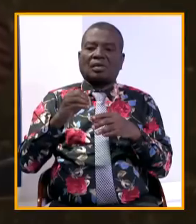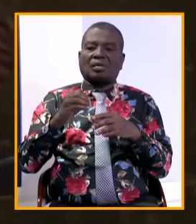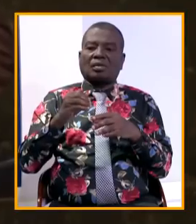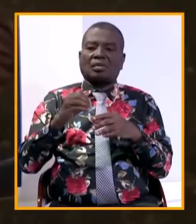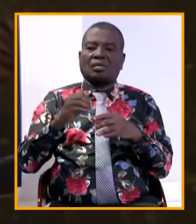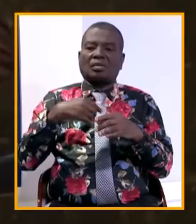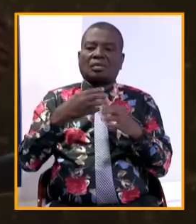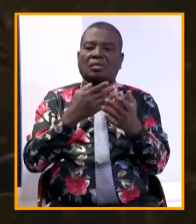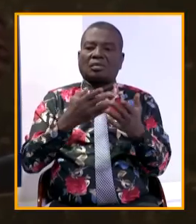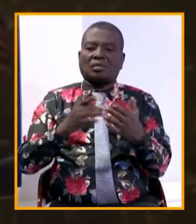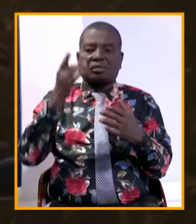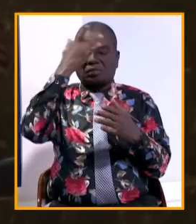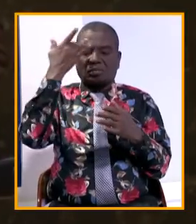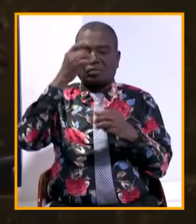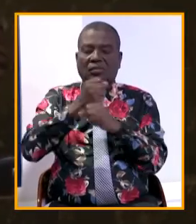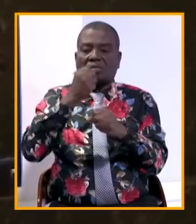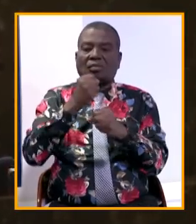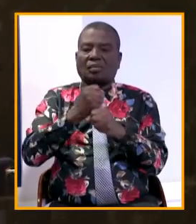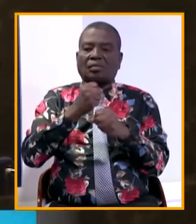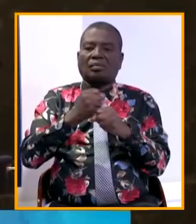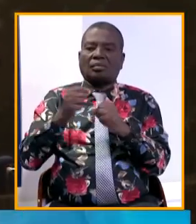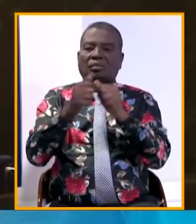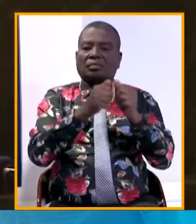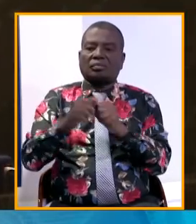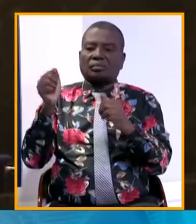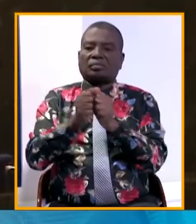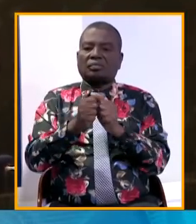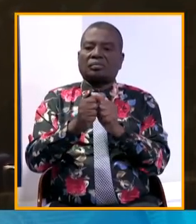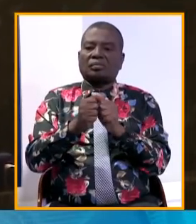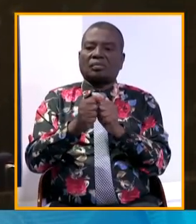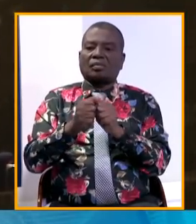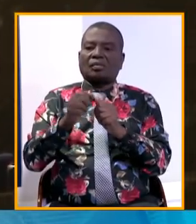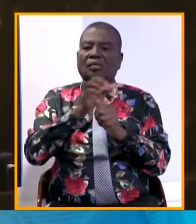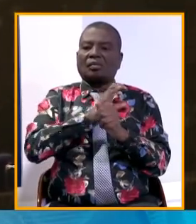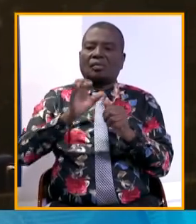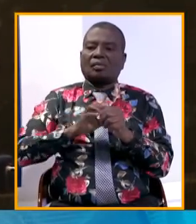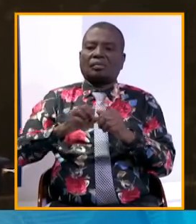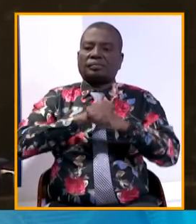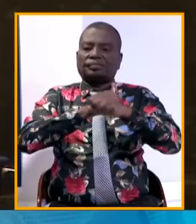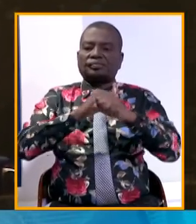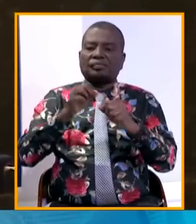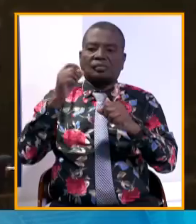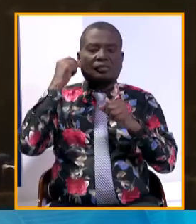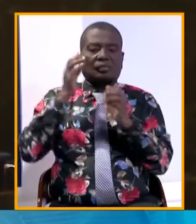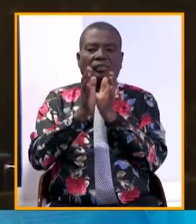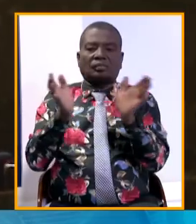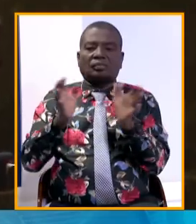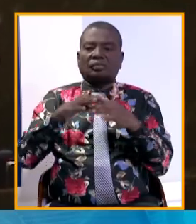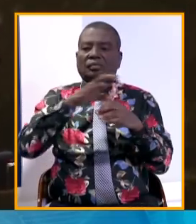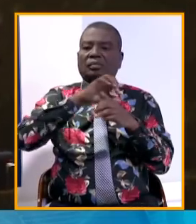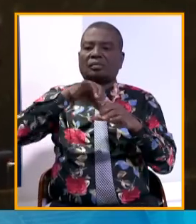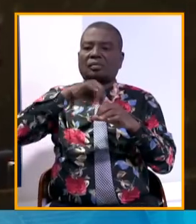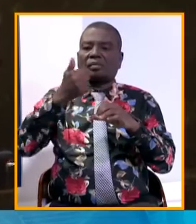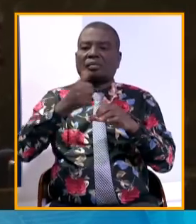Alors, j'entends, en ce qui me concerne, travailler de concert avec le Conseil de sécurité, le secrétaire général, l'ECOSOC et d'autres